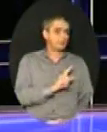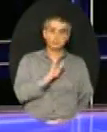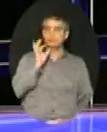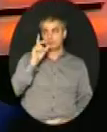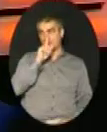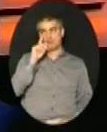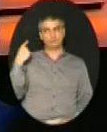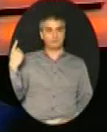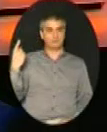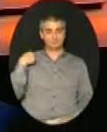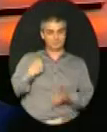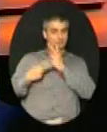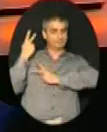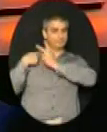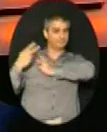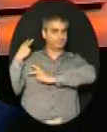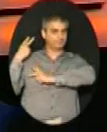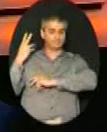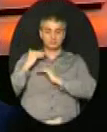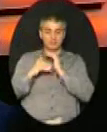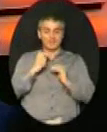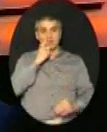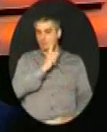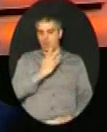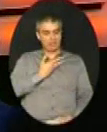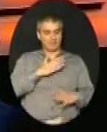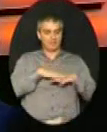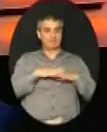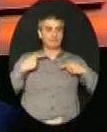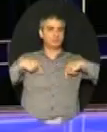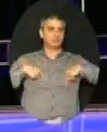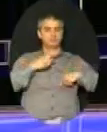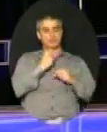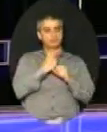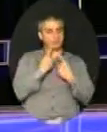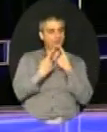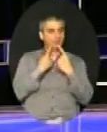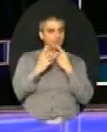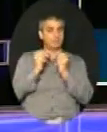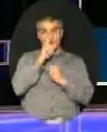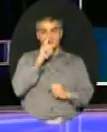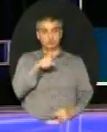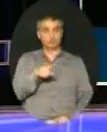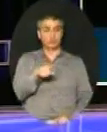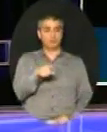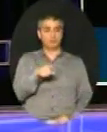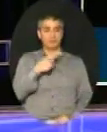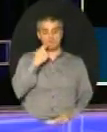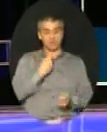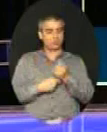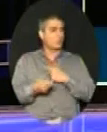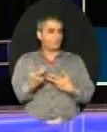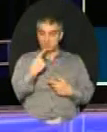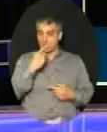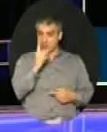מי? של אלי ישי. אני רוצה להחזיר אותך אחורה לשלב שארי עוד לא קיבל את תפקיד היושב ראש. והוא ניהל מסע ומתן עם אלי ישי, תמורת מה